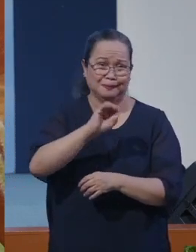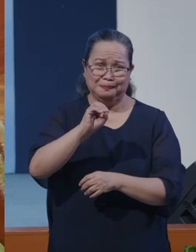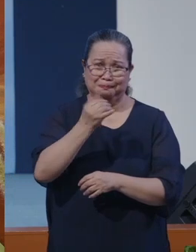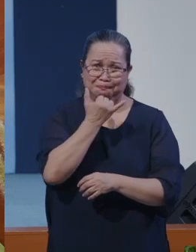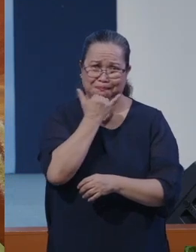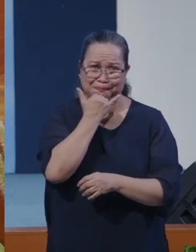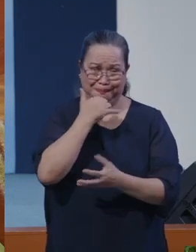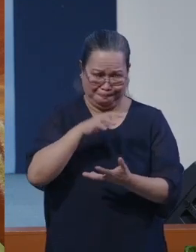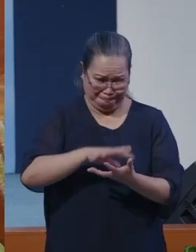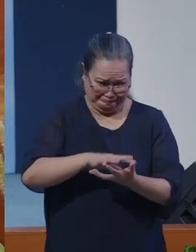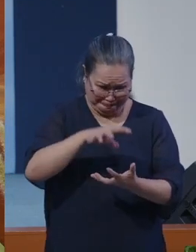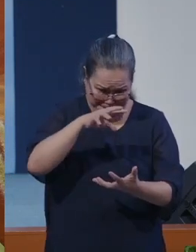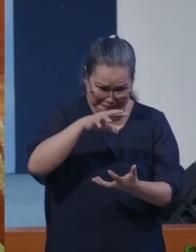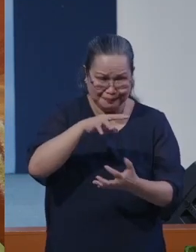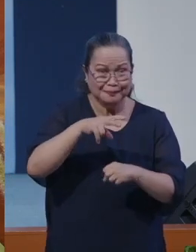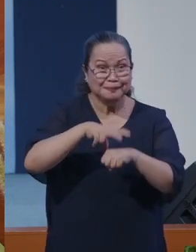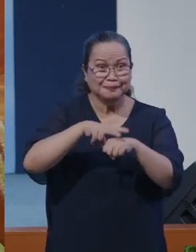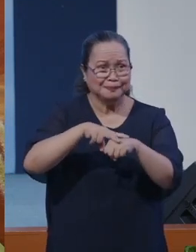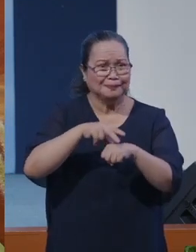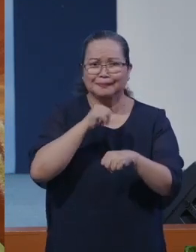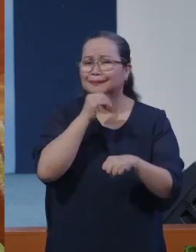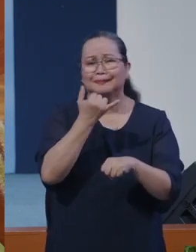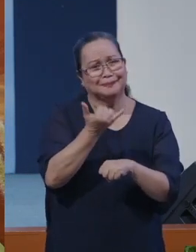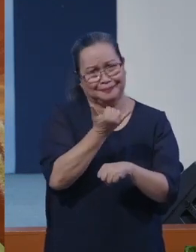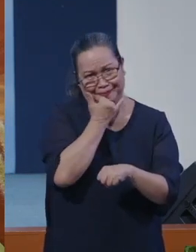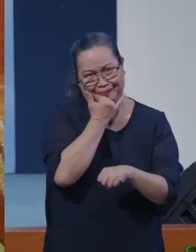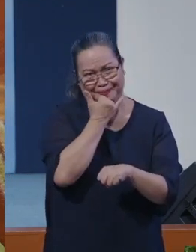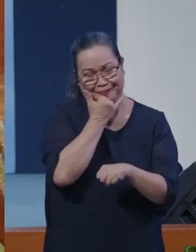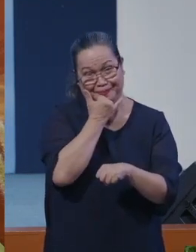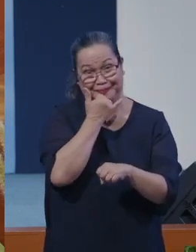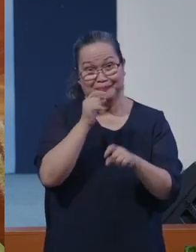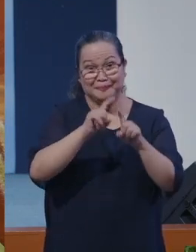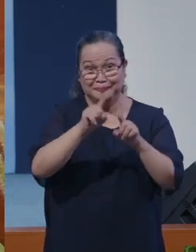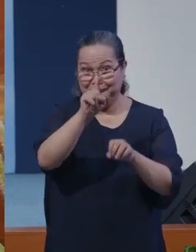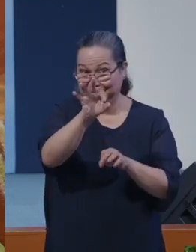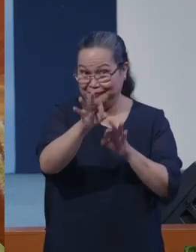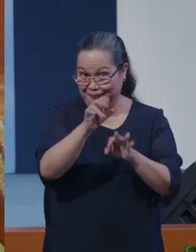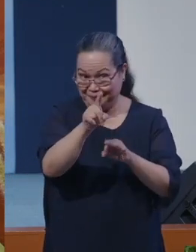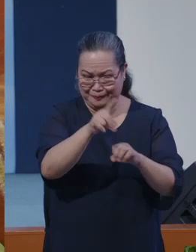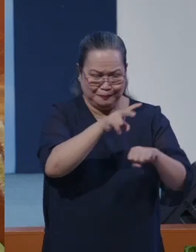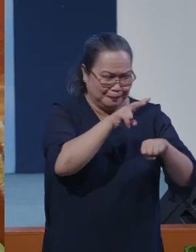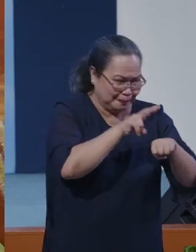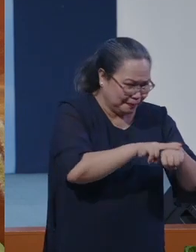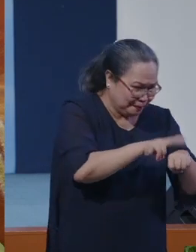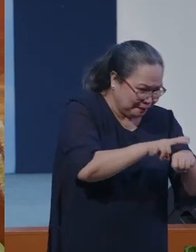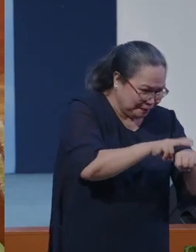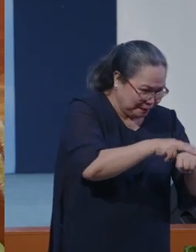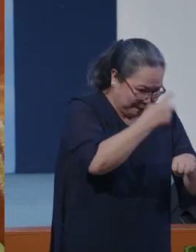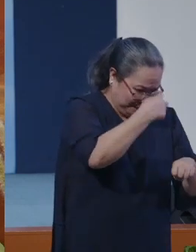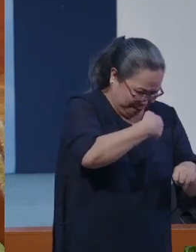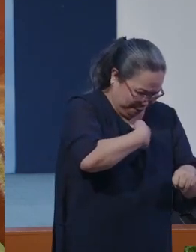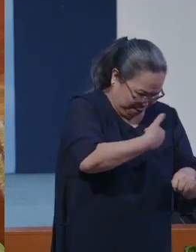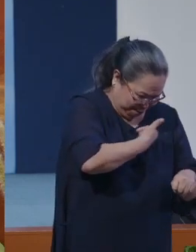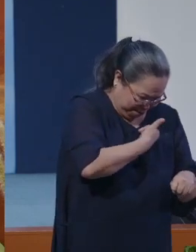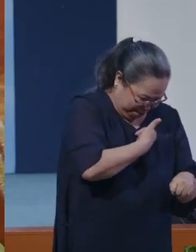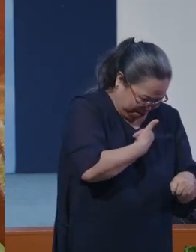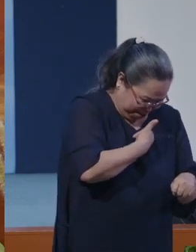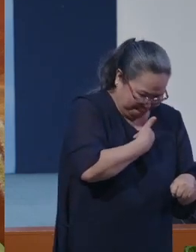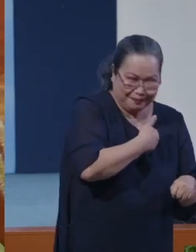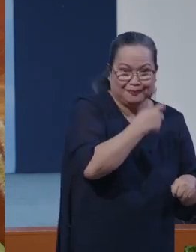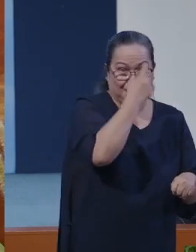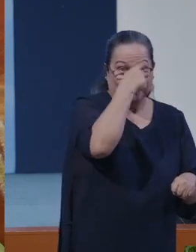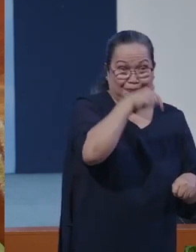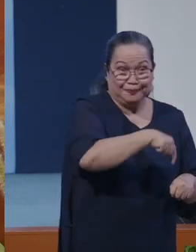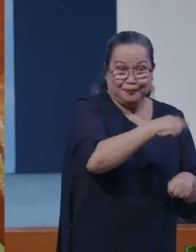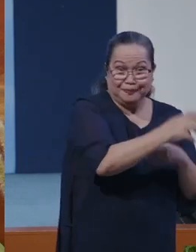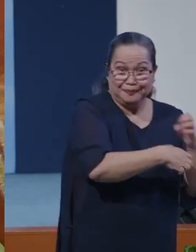ang mag-ipon. Ang masama, kung nag-iipon lang kayo para sa inyong sariling kagustuhan, dito lang